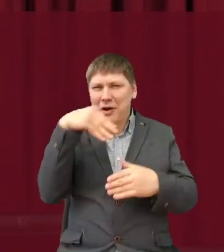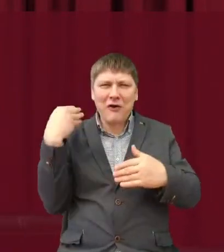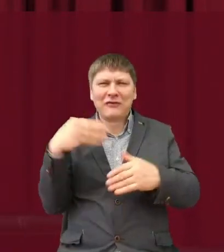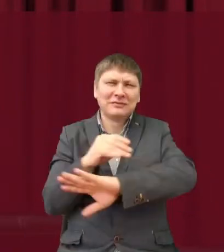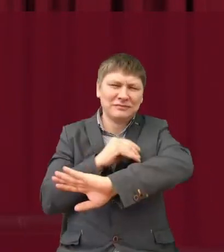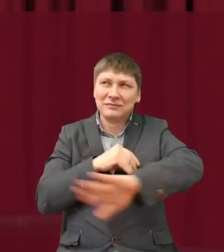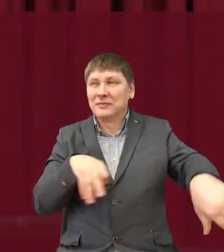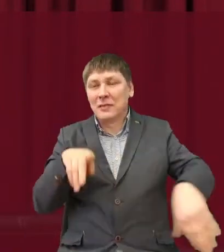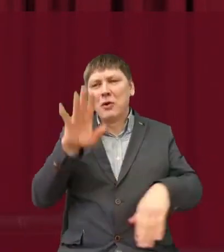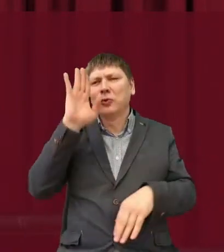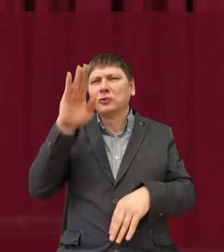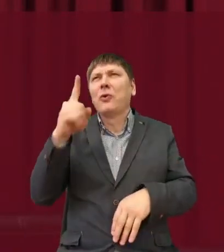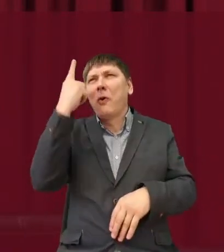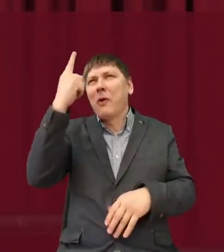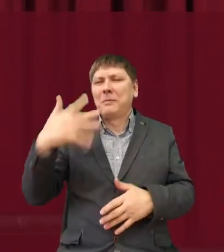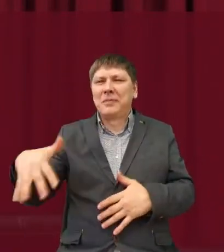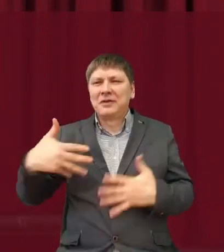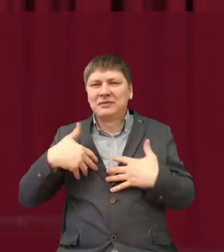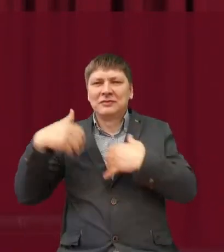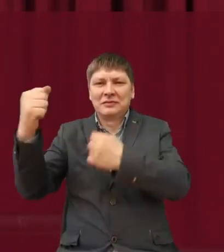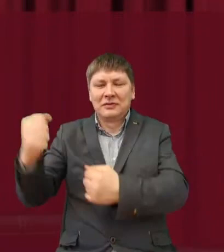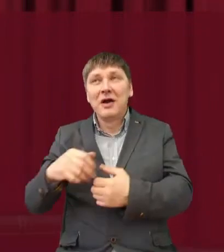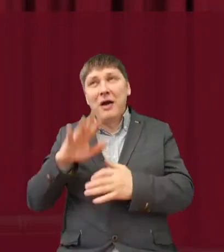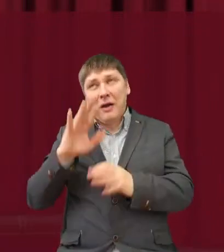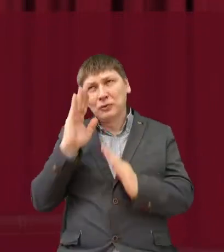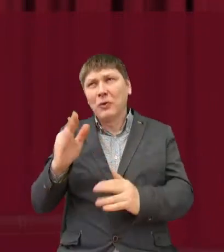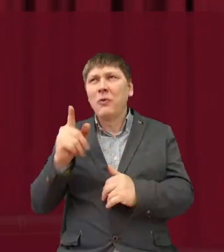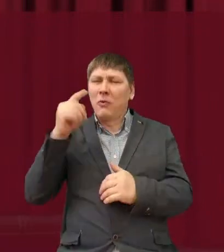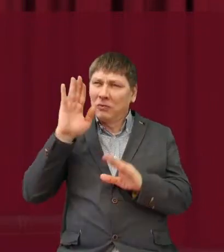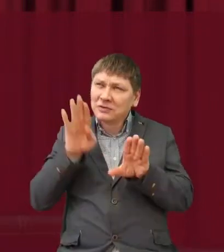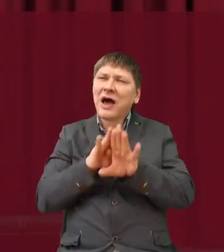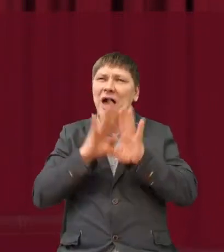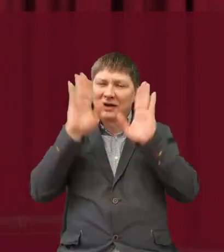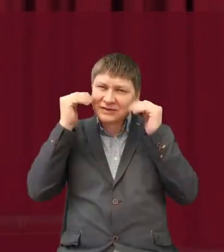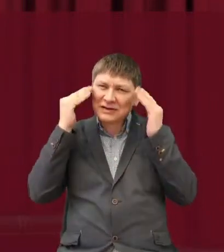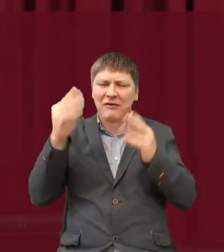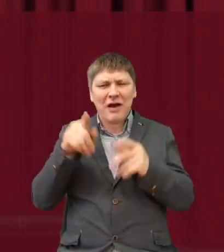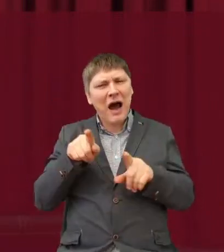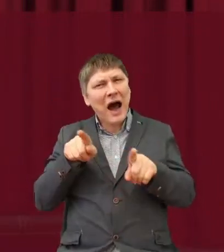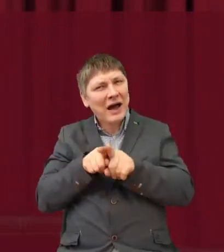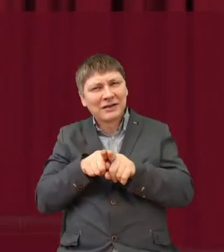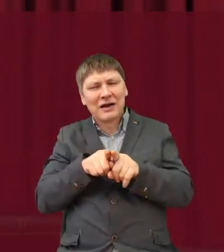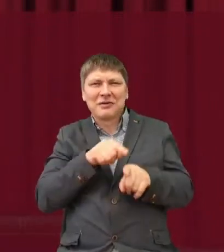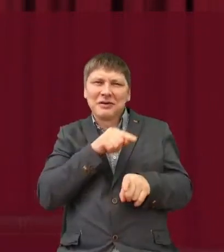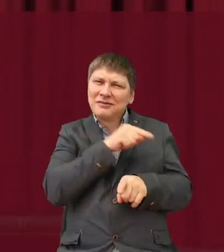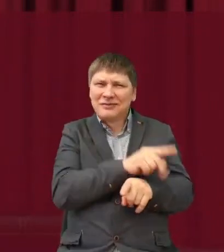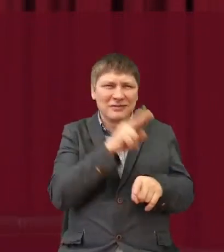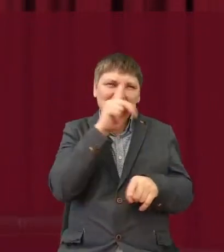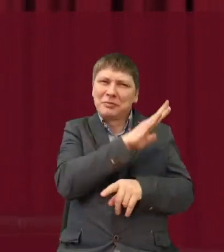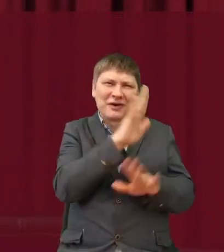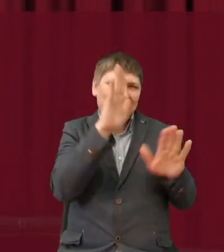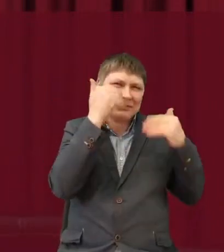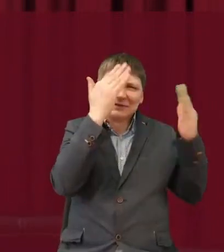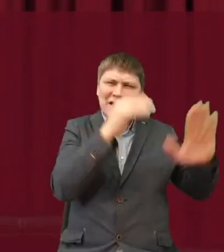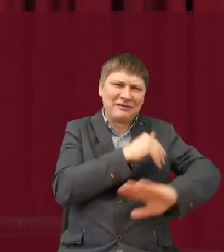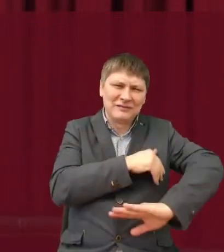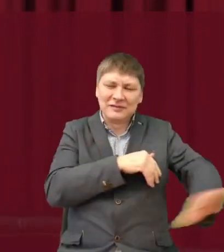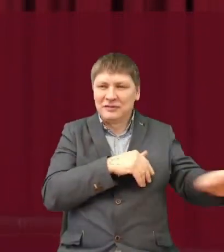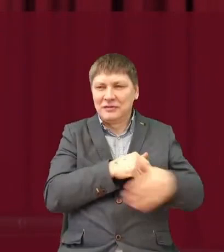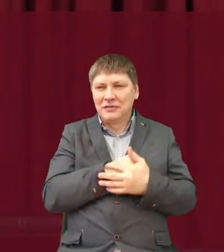Бога надо вот так славится вот так нельзя славить если мы вот так славим то Духа Святого нет как я порой слышал